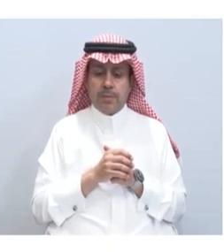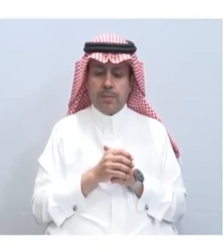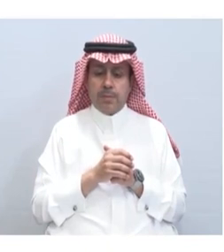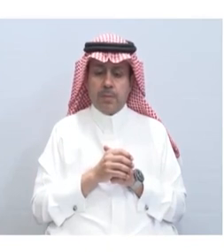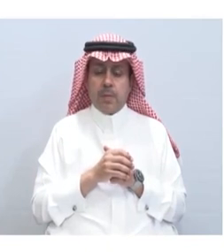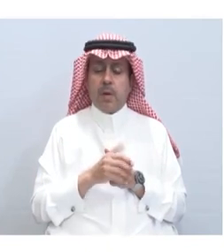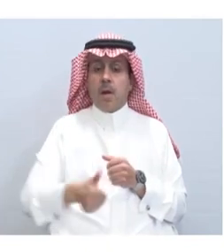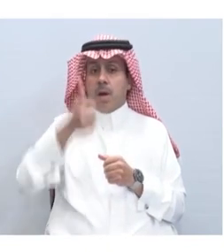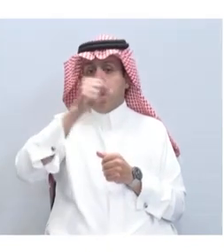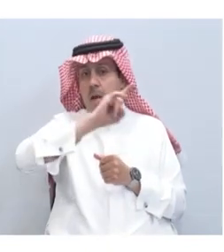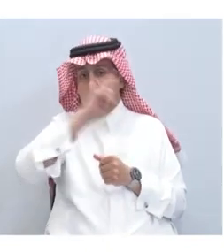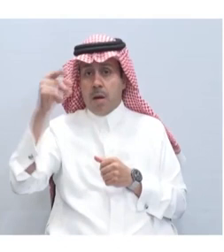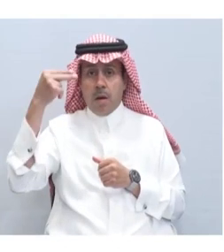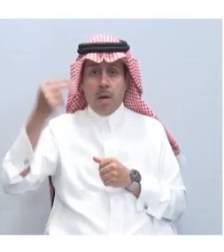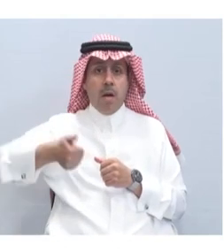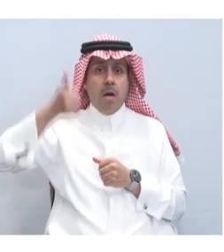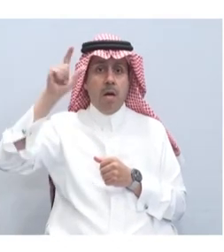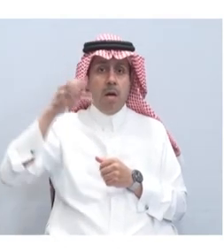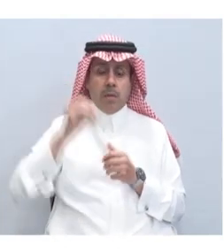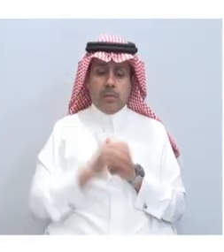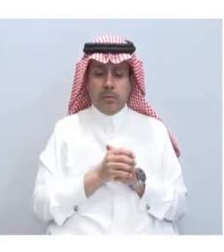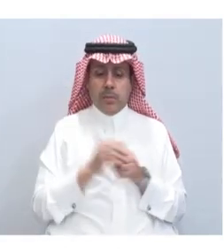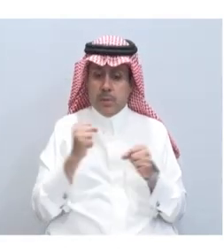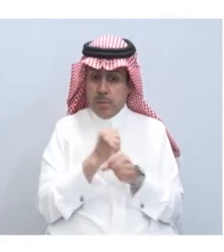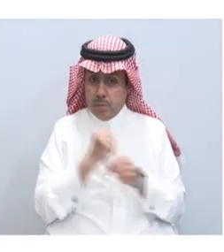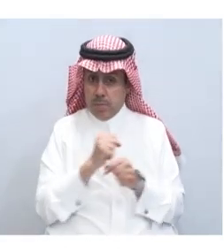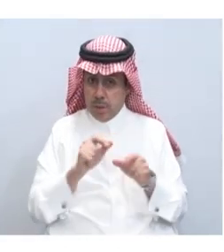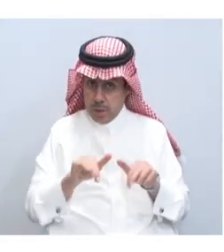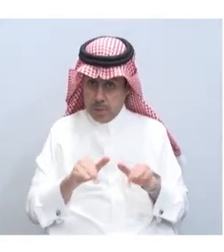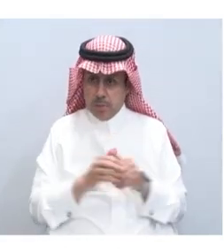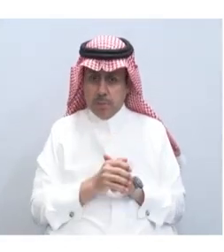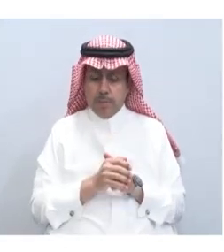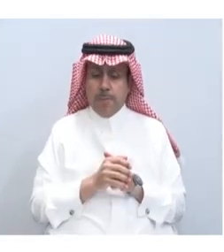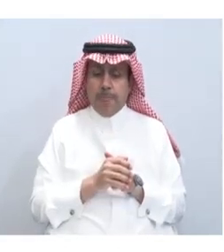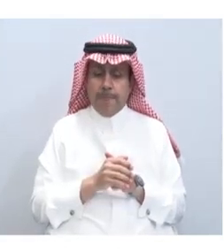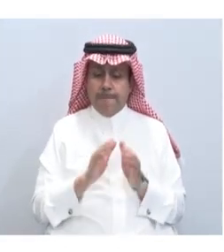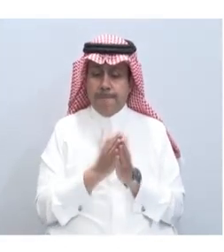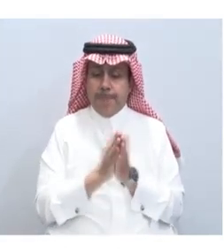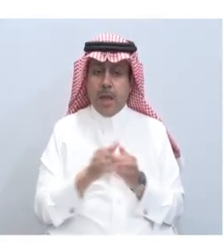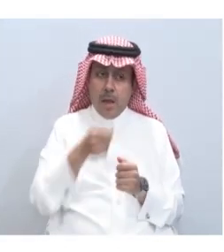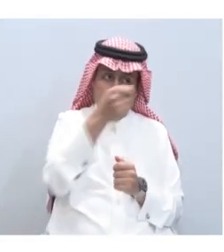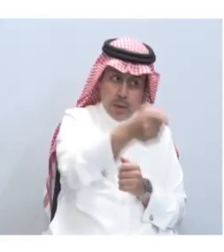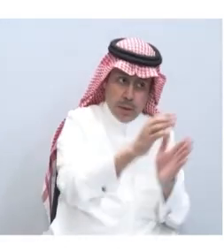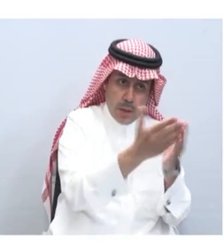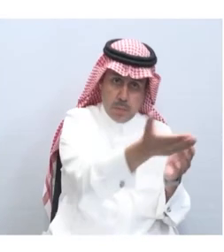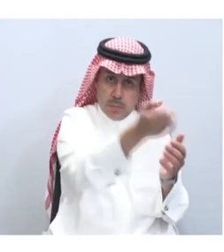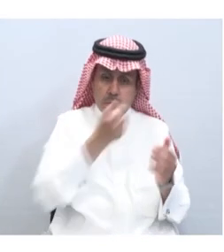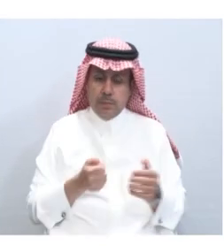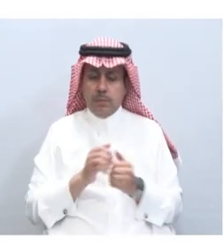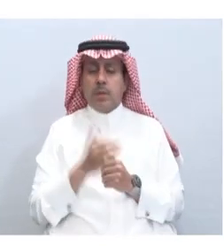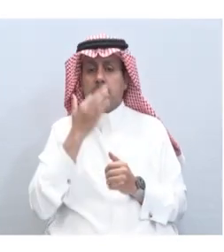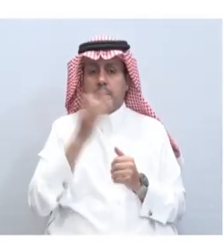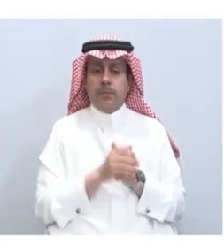الى عمليات الاعاره ادى استخدام الحاسب الالي في عمليات الاعاره الى سهوله اعاره